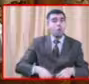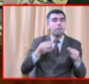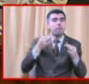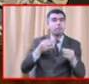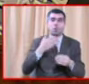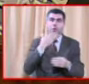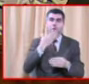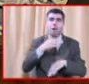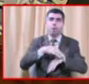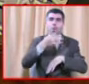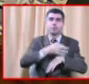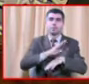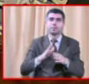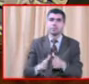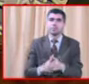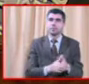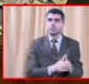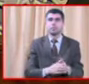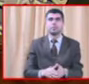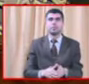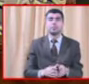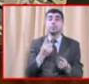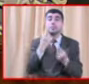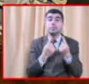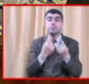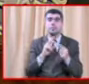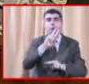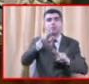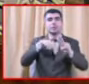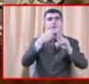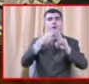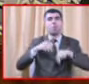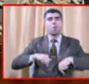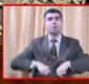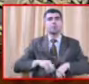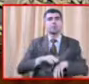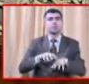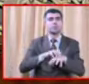شكرا. إذا لم يكن هناك تعقيب كلمة السيد الوزير، تفضل.